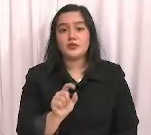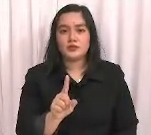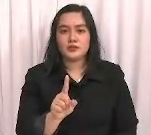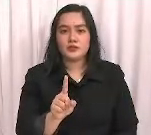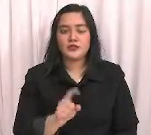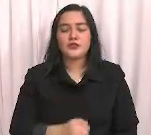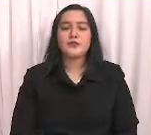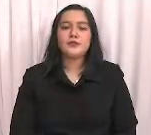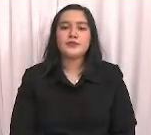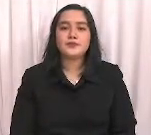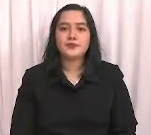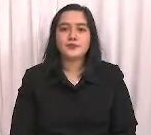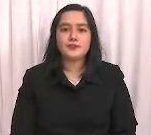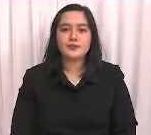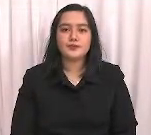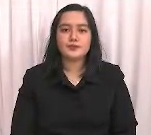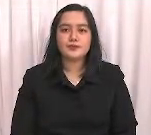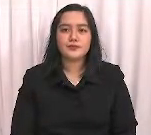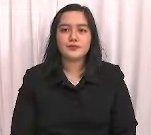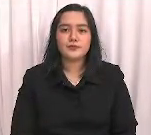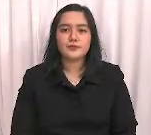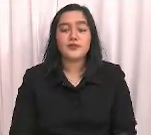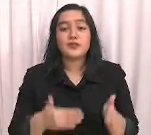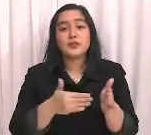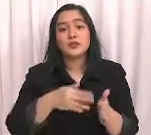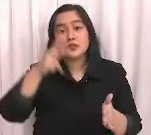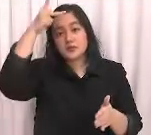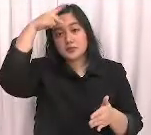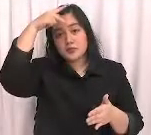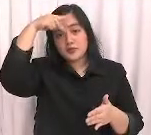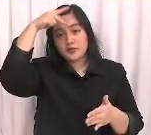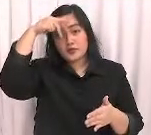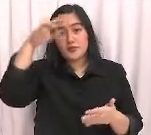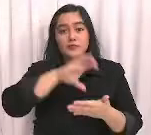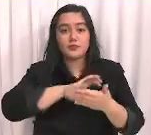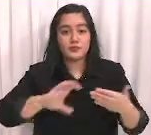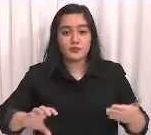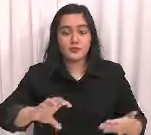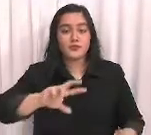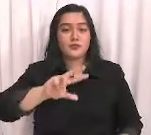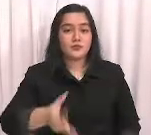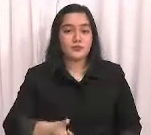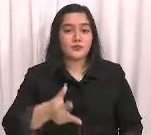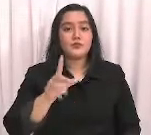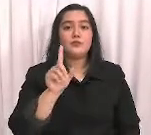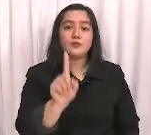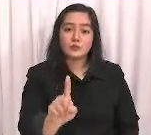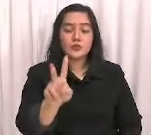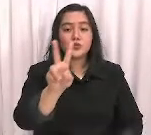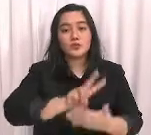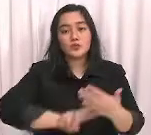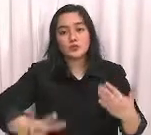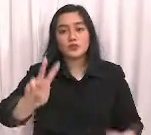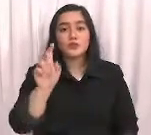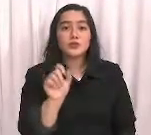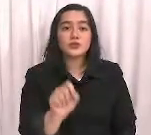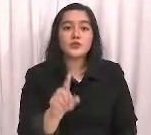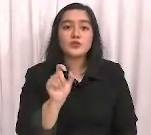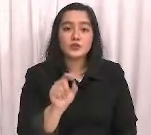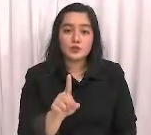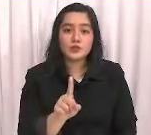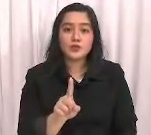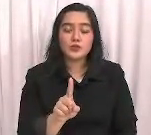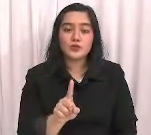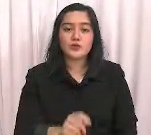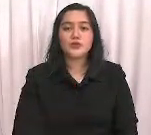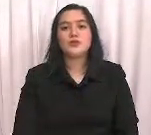unbelievable. Alright? Look at verse number 11. Nasa Proverbs 31 po tayo. Okay? Ngayon, darating kayo